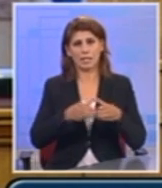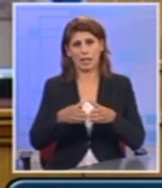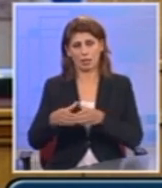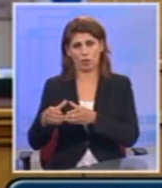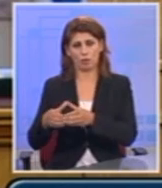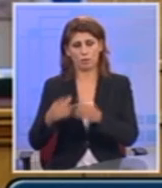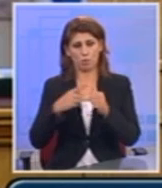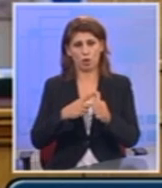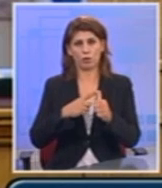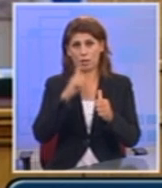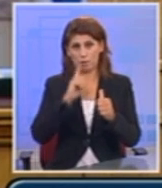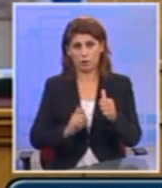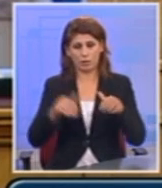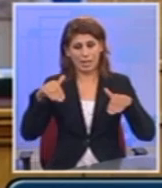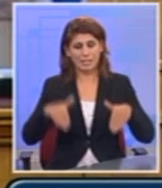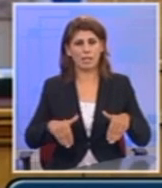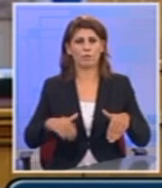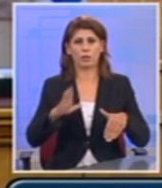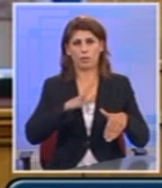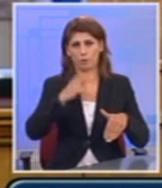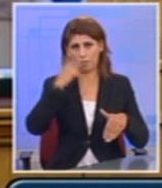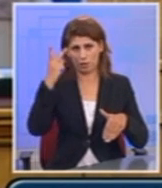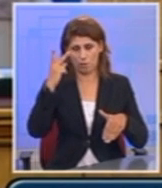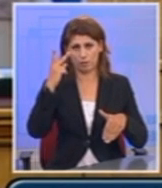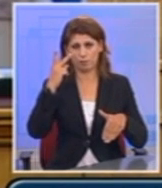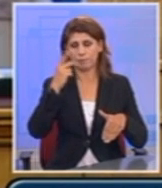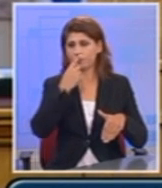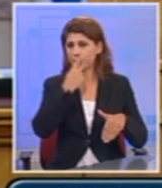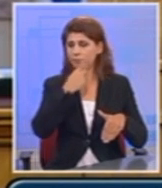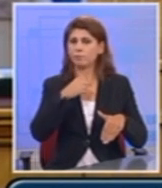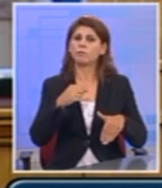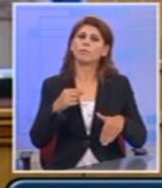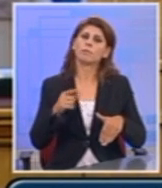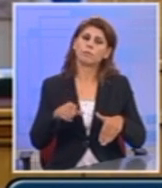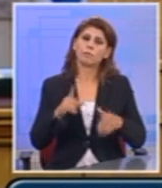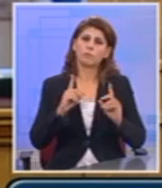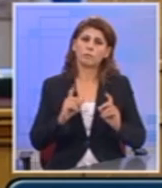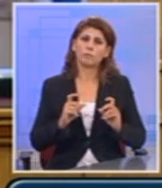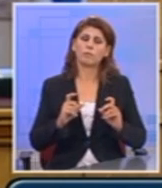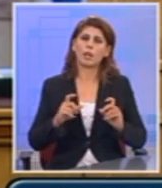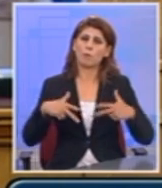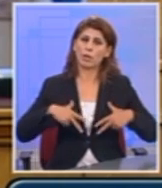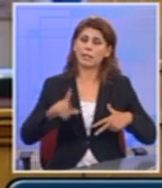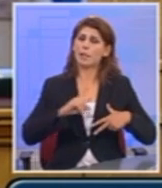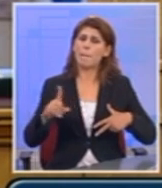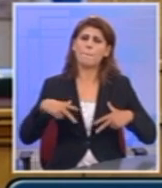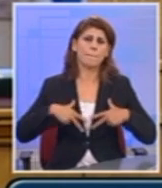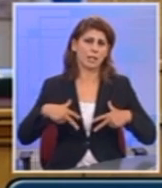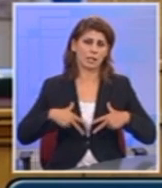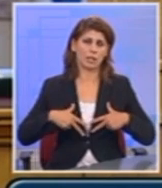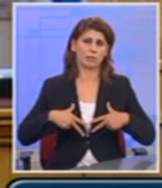είναι υποχρέωση να σέβονται τα ανθρώπινα δικαιώματα που απαιτεί από κράτη και μη κράτη